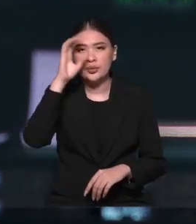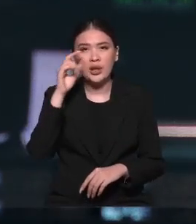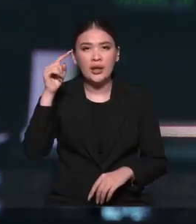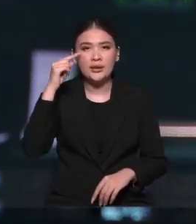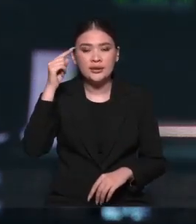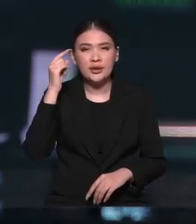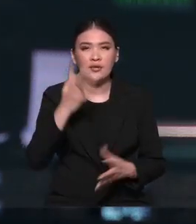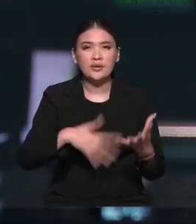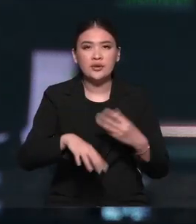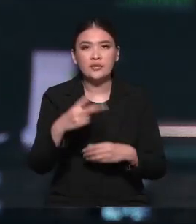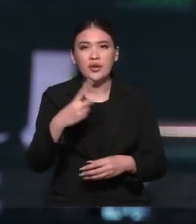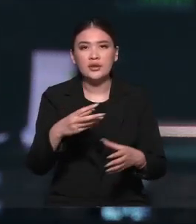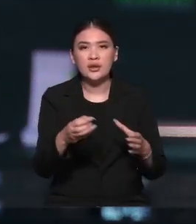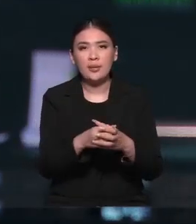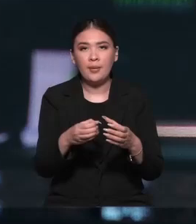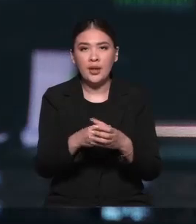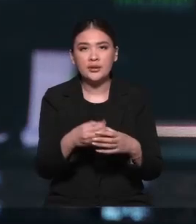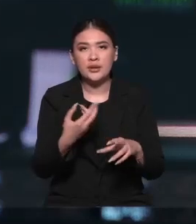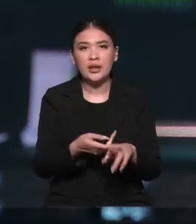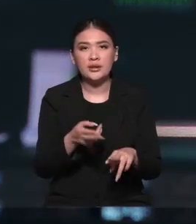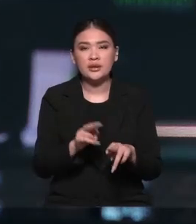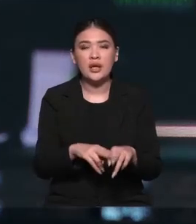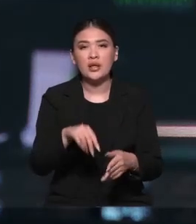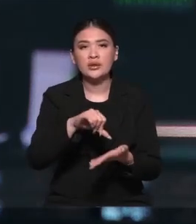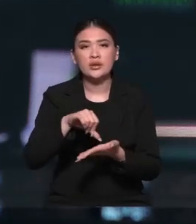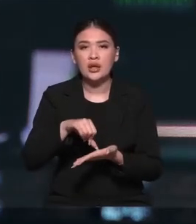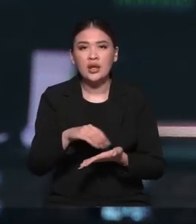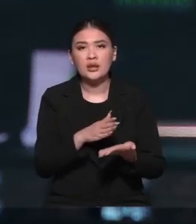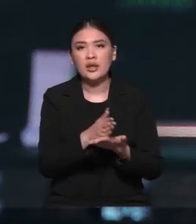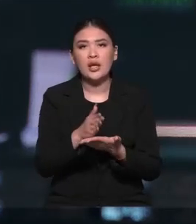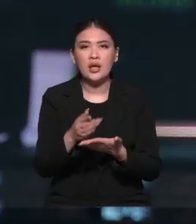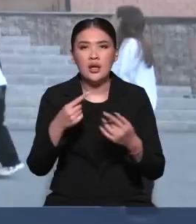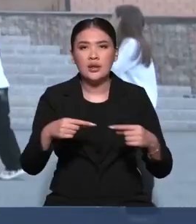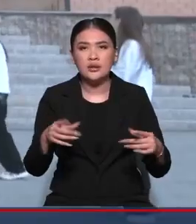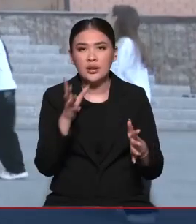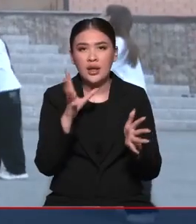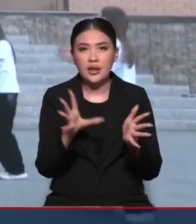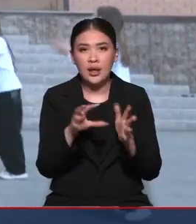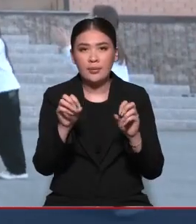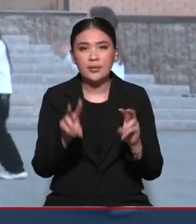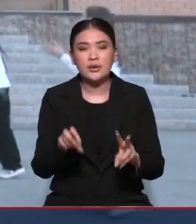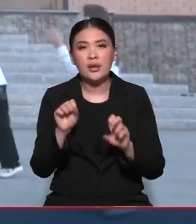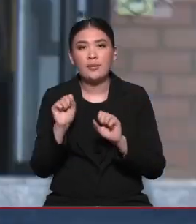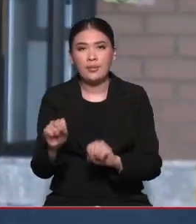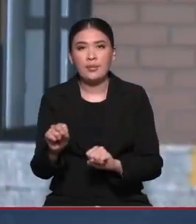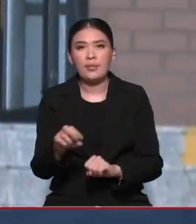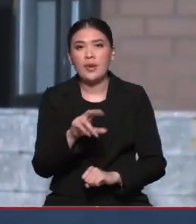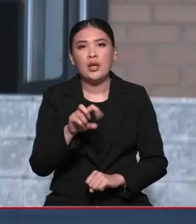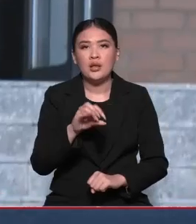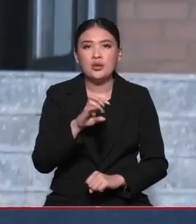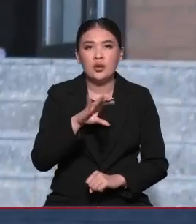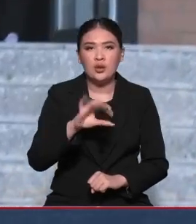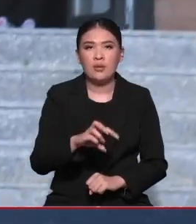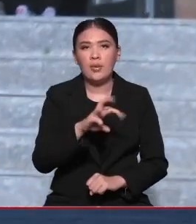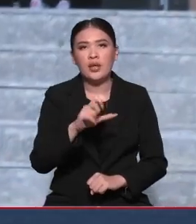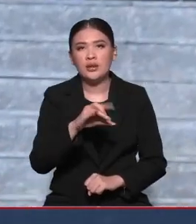Кыргызстана всего 20 команд они выступают по нескольким направлениям основы техники безопасности палеонтология магнито